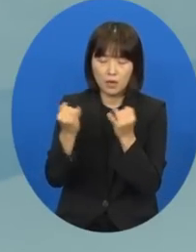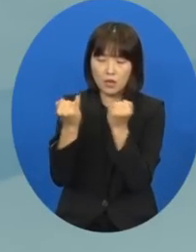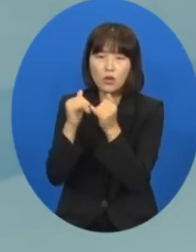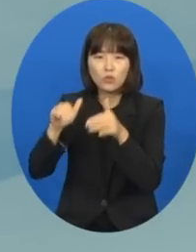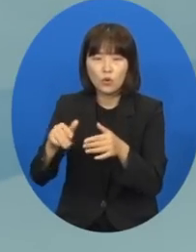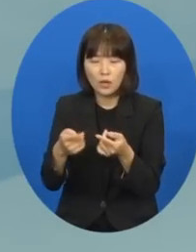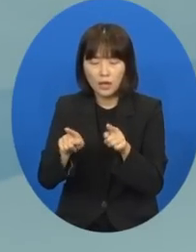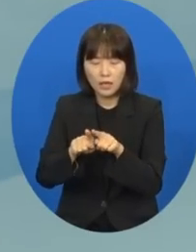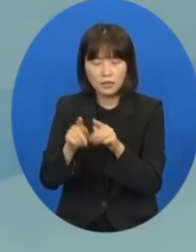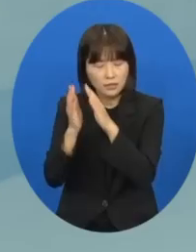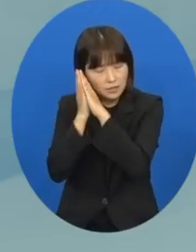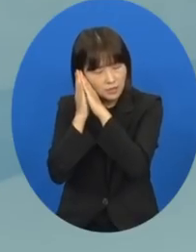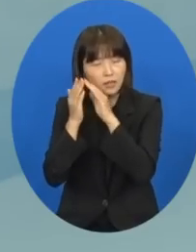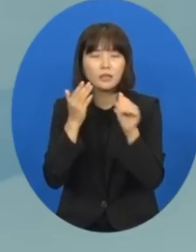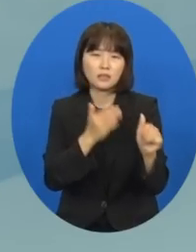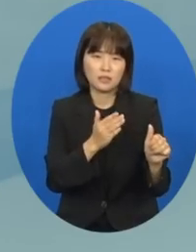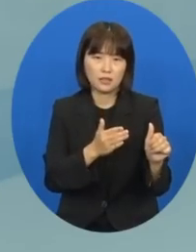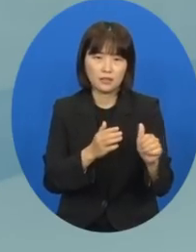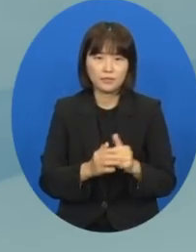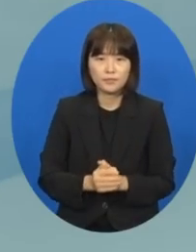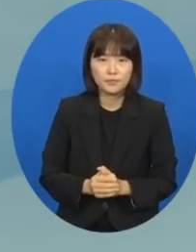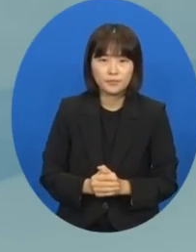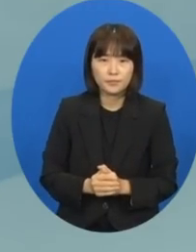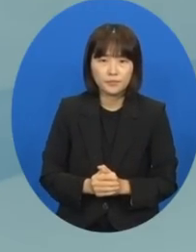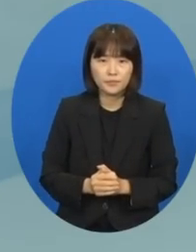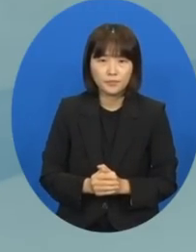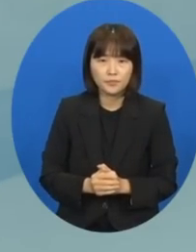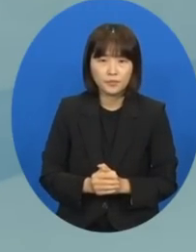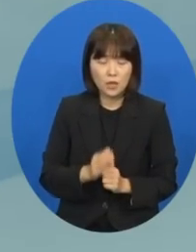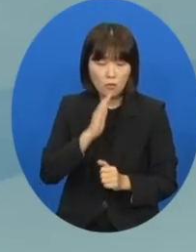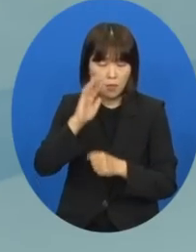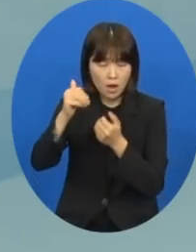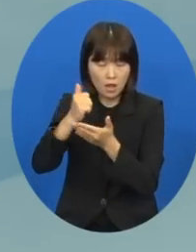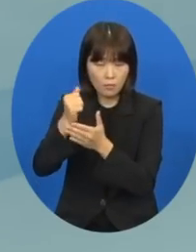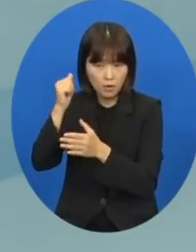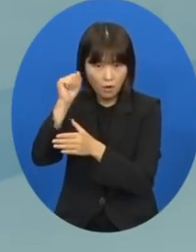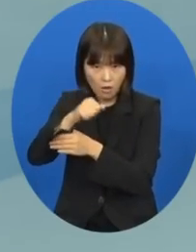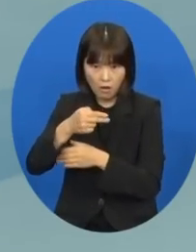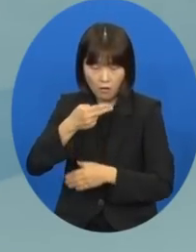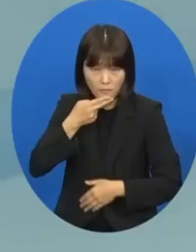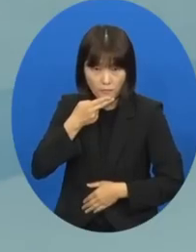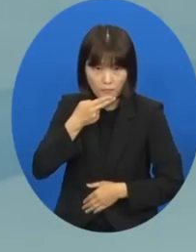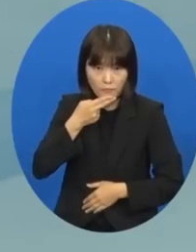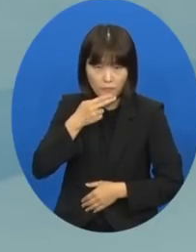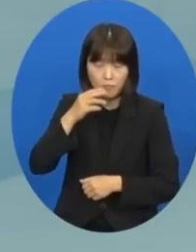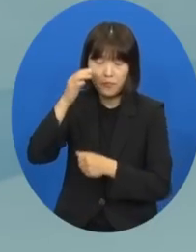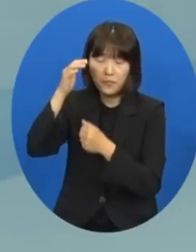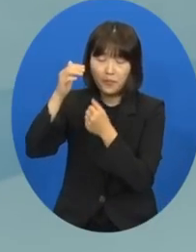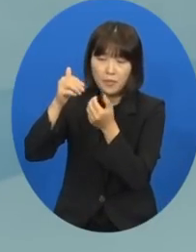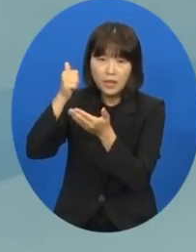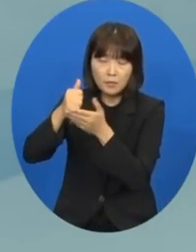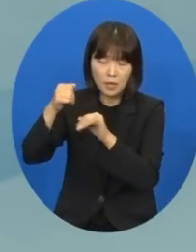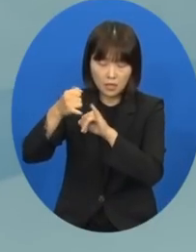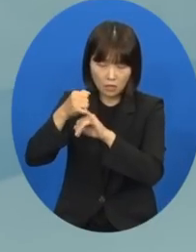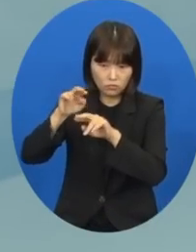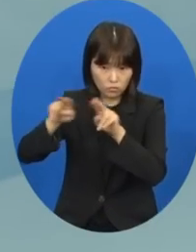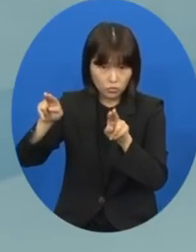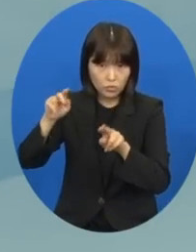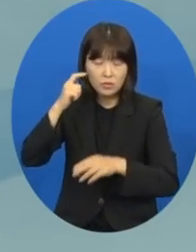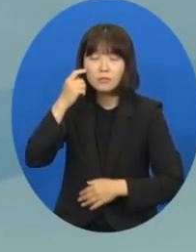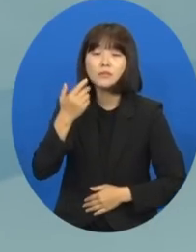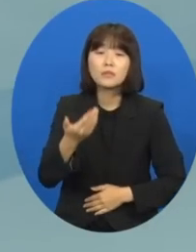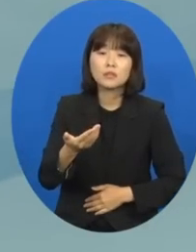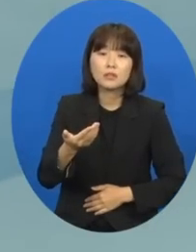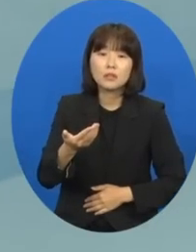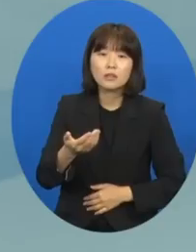돼요. 정말 하나님께서 허락하지 않으셨습니까? 하나님이 약속을 취소하셨습니까? 하나님이 약속을 변개하셨습니까? 자기가 직접 들은